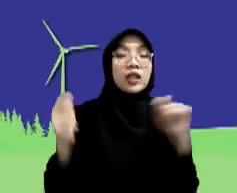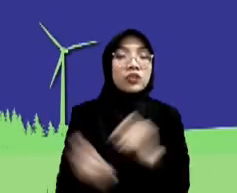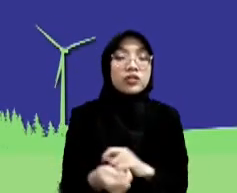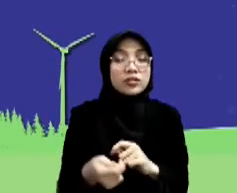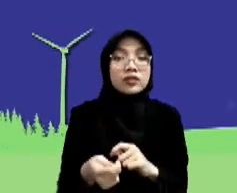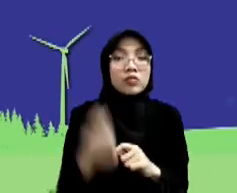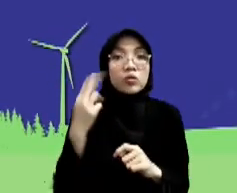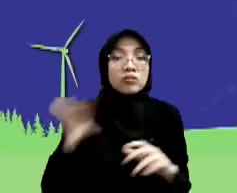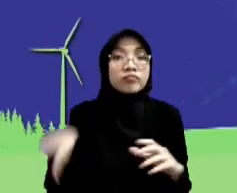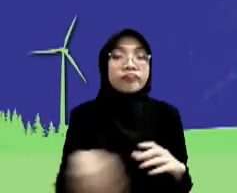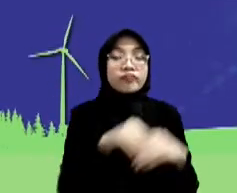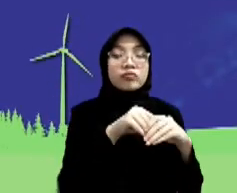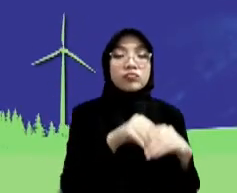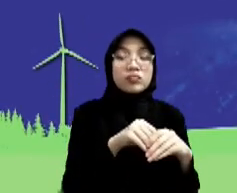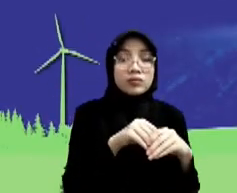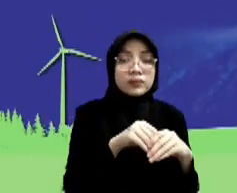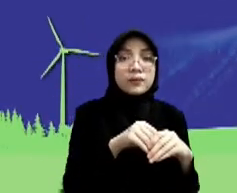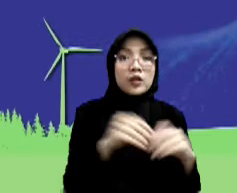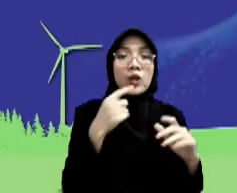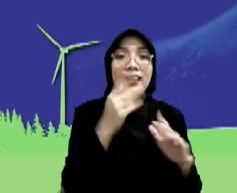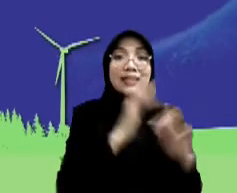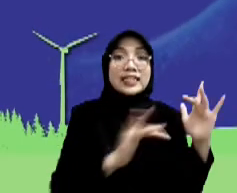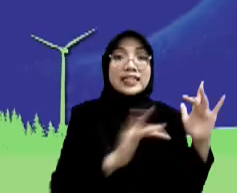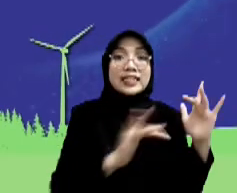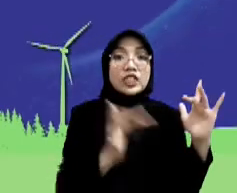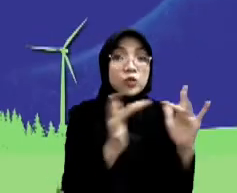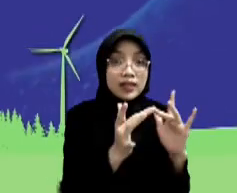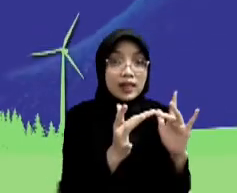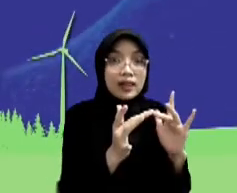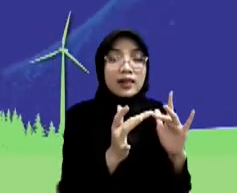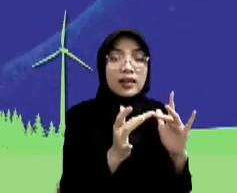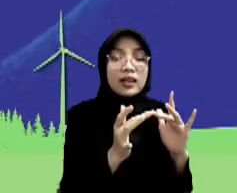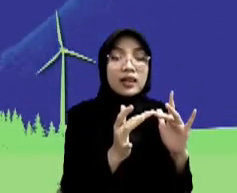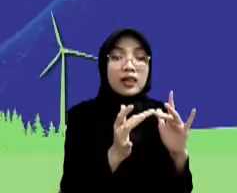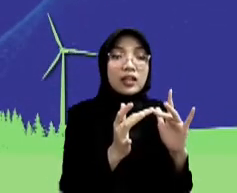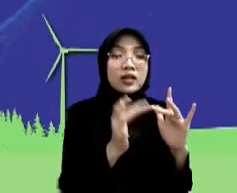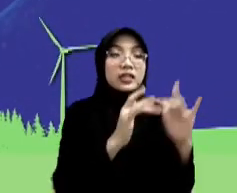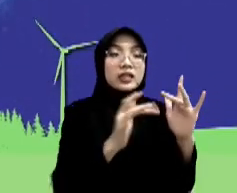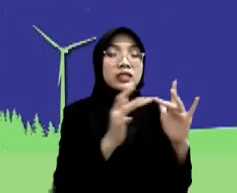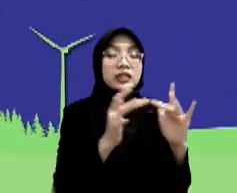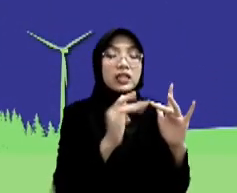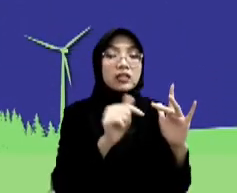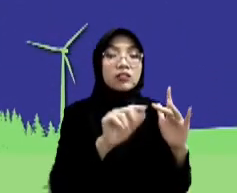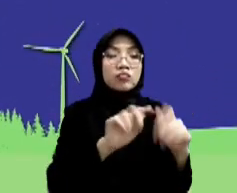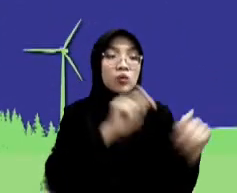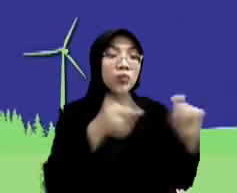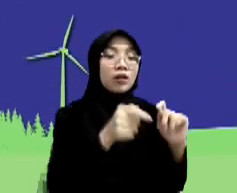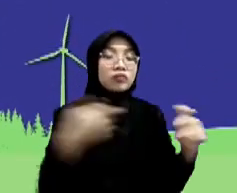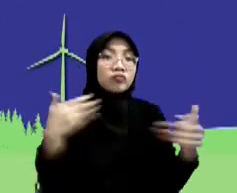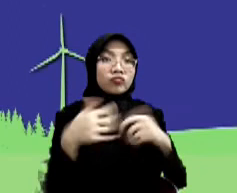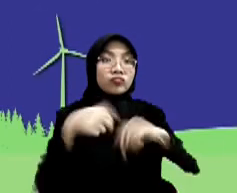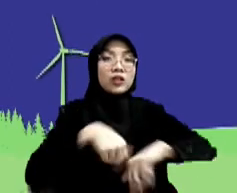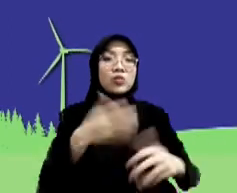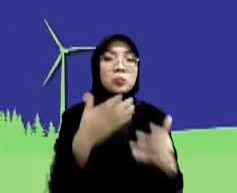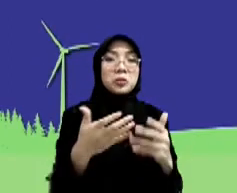untuk masuk dari segi digital eh apa namanya digitalization yang memang saat ini